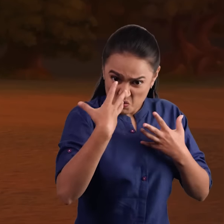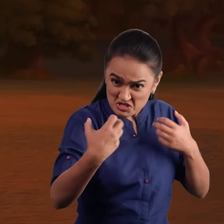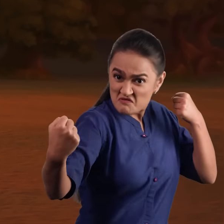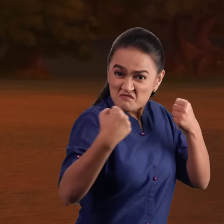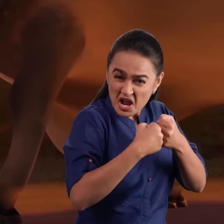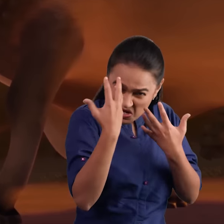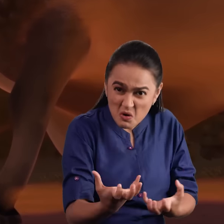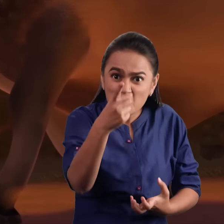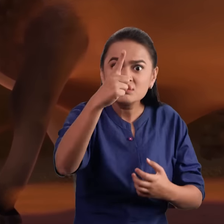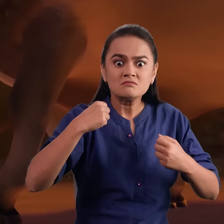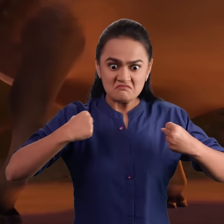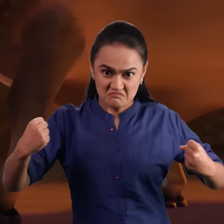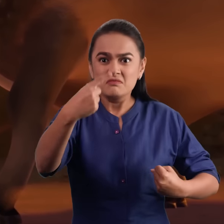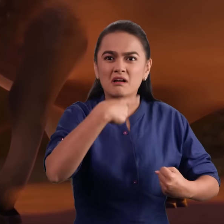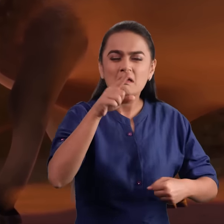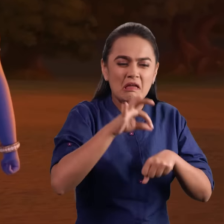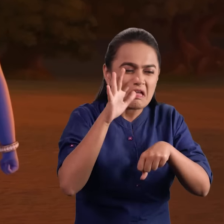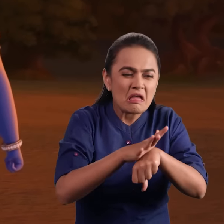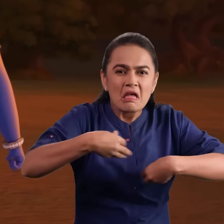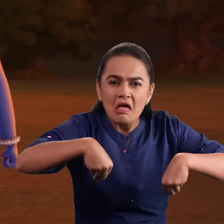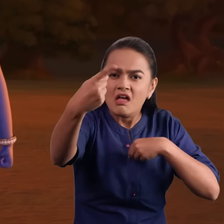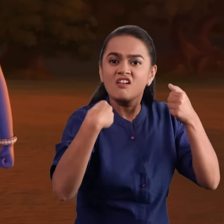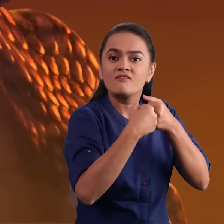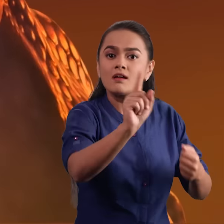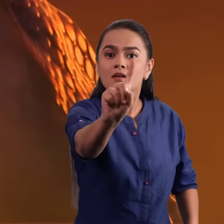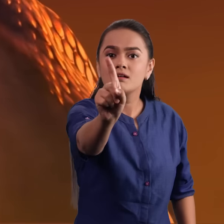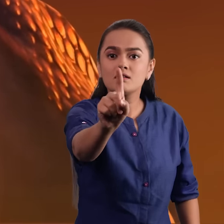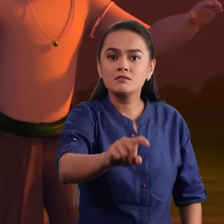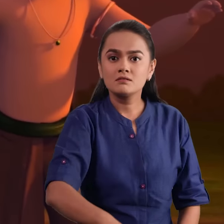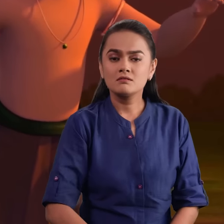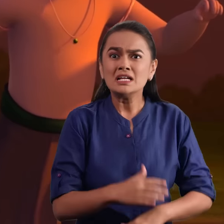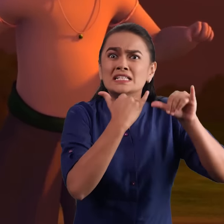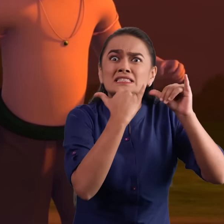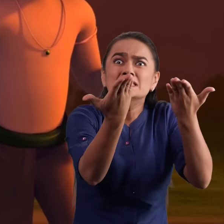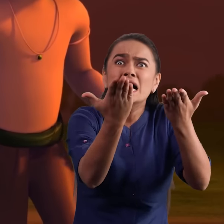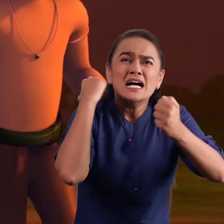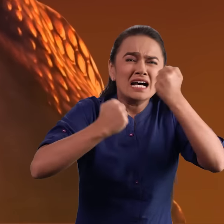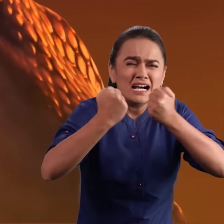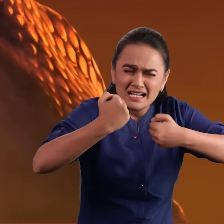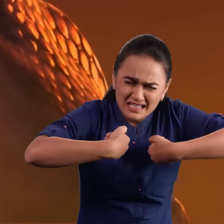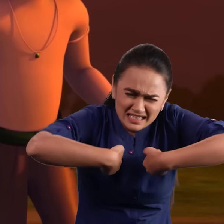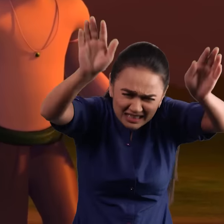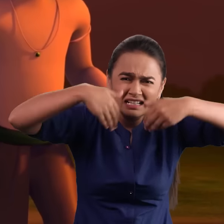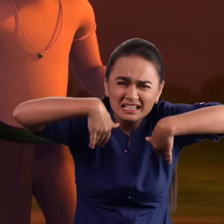मुझसे लड़ना चाहते हो तो एक राक्षस की तरह लड़ो, किसी कीड़े की तरह नहीं।